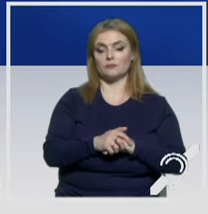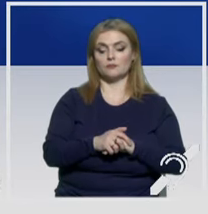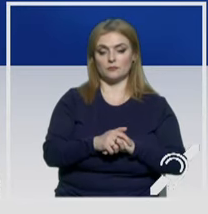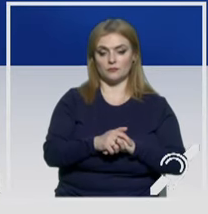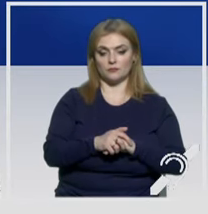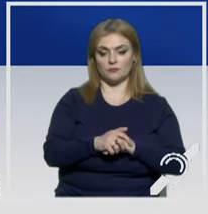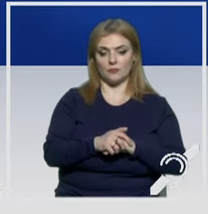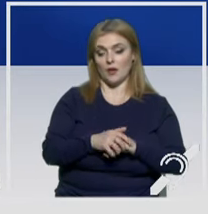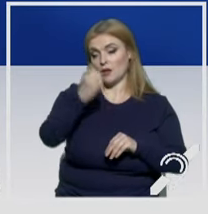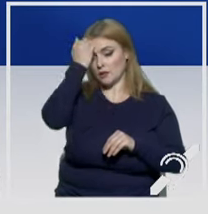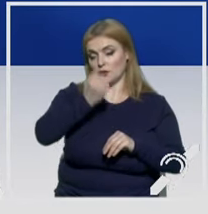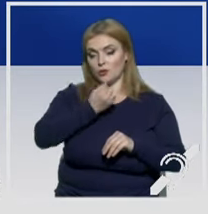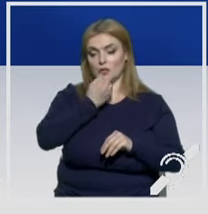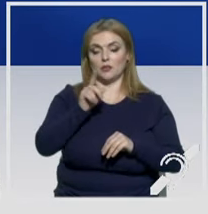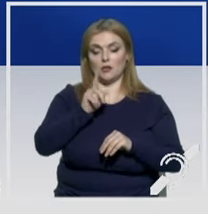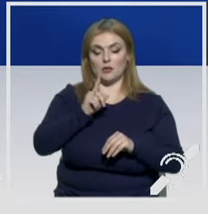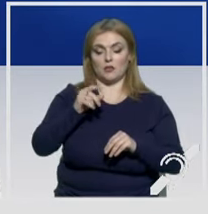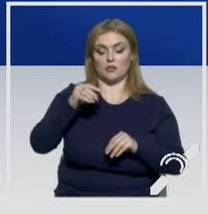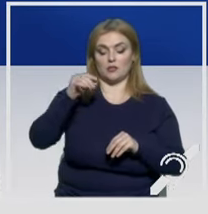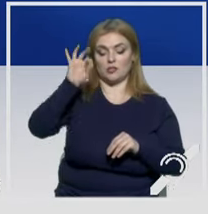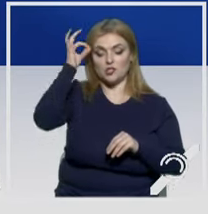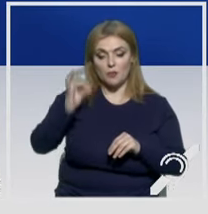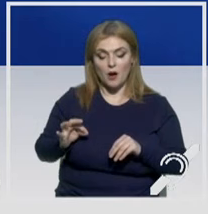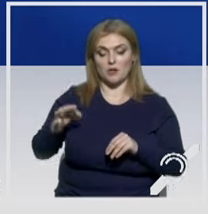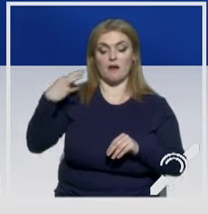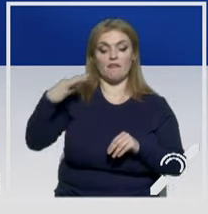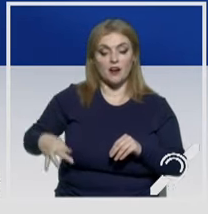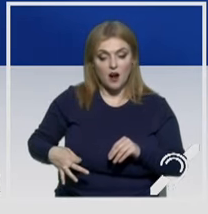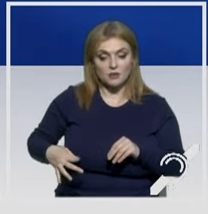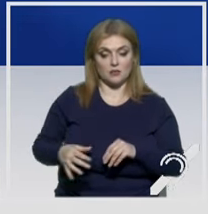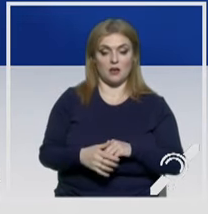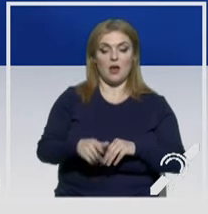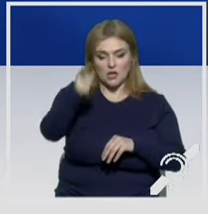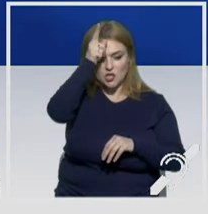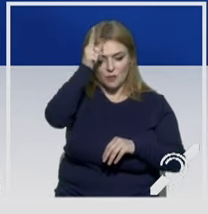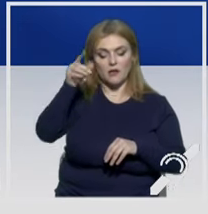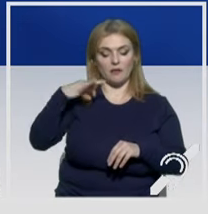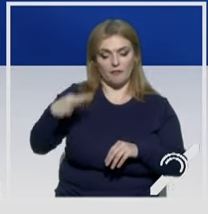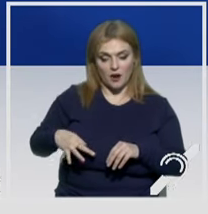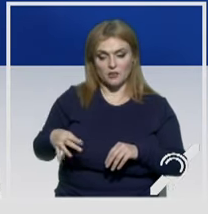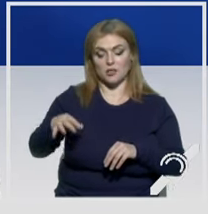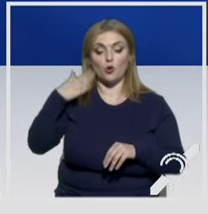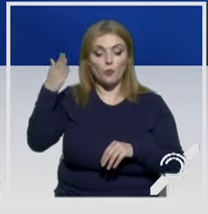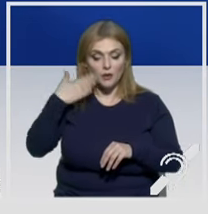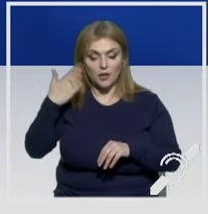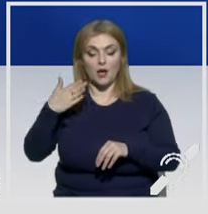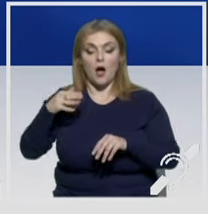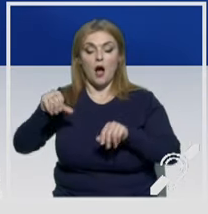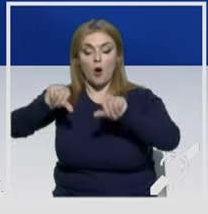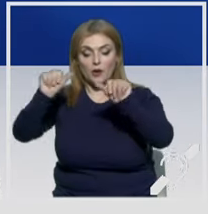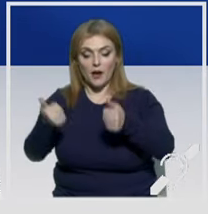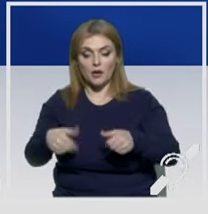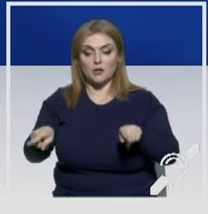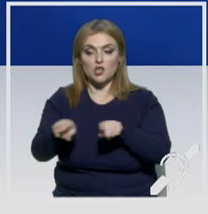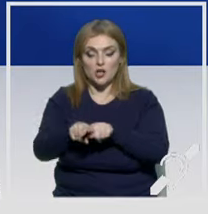României, Franței, Germaniei, pentru ca următoarea și inclusiv următoarea reuniune la nivel trilateral între Republica